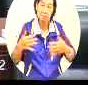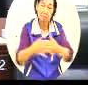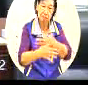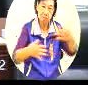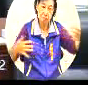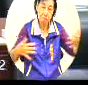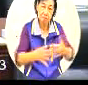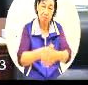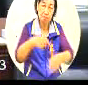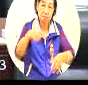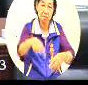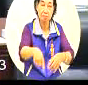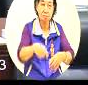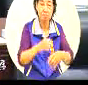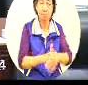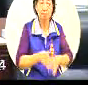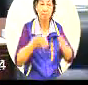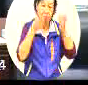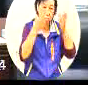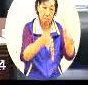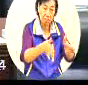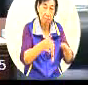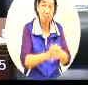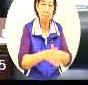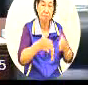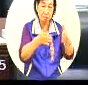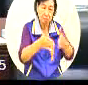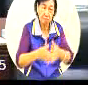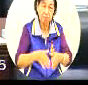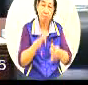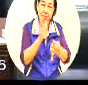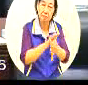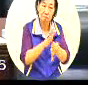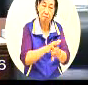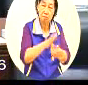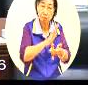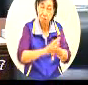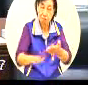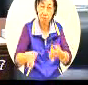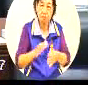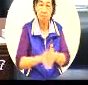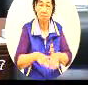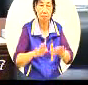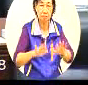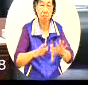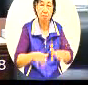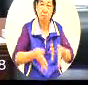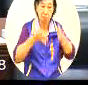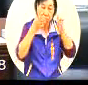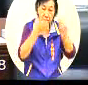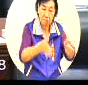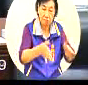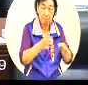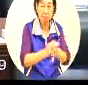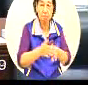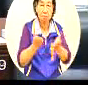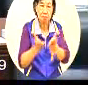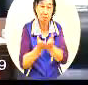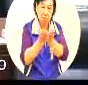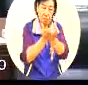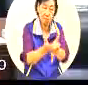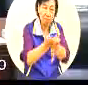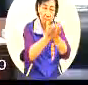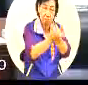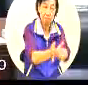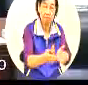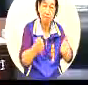向，是不是针对这几个部分我们应该要如何来解决，针对渡轮的部分我们来如何解决，有没有可能哦，我们是